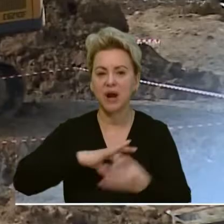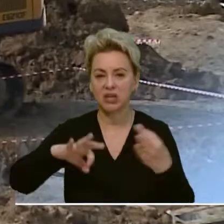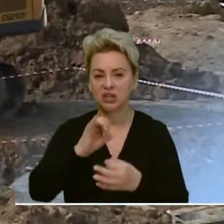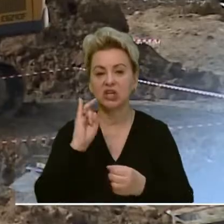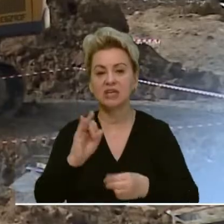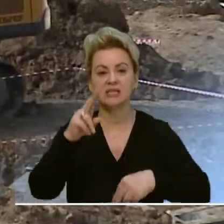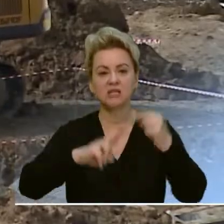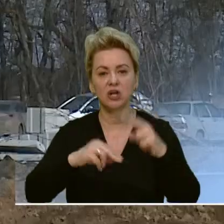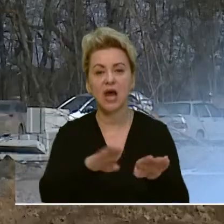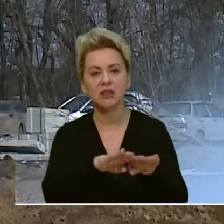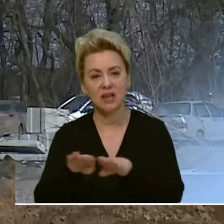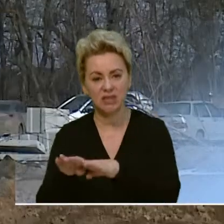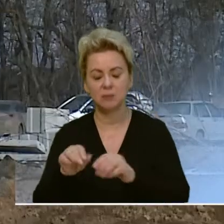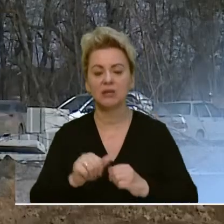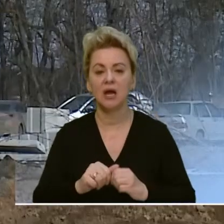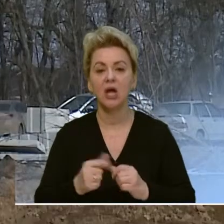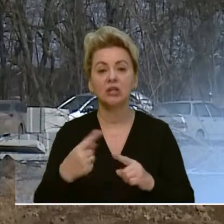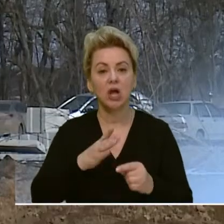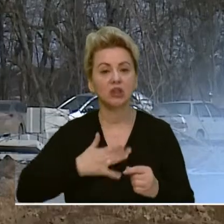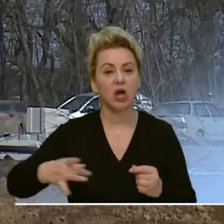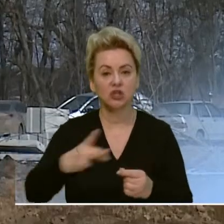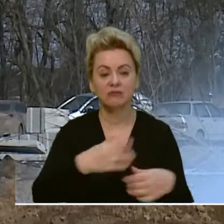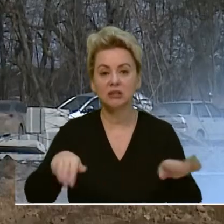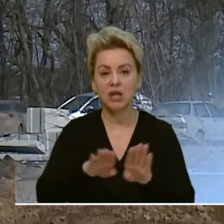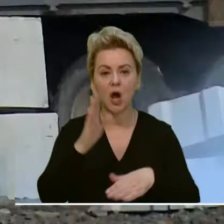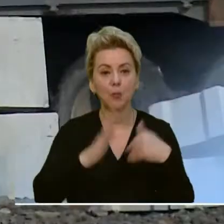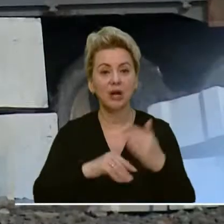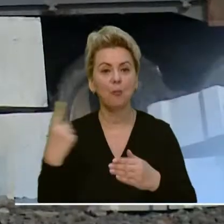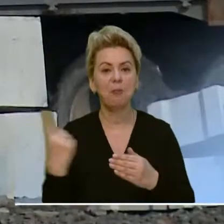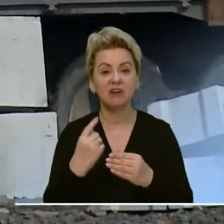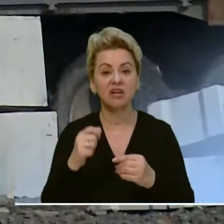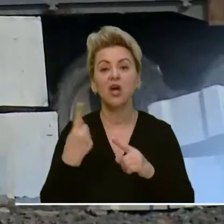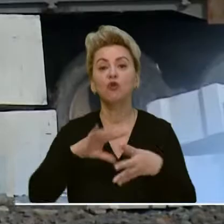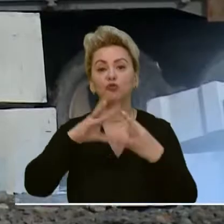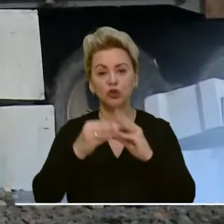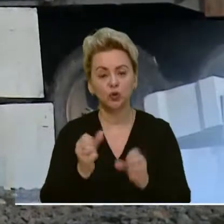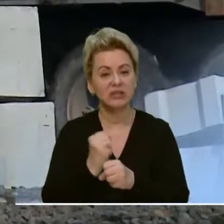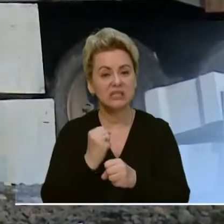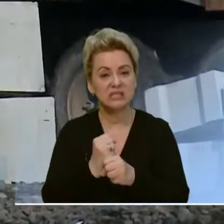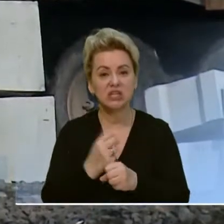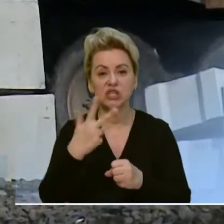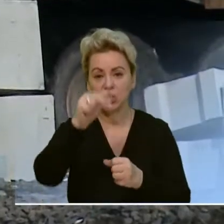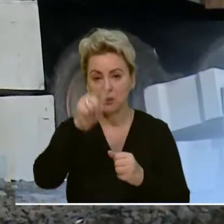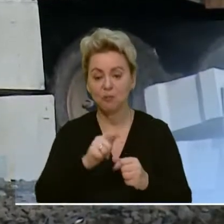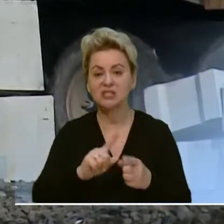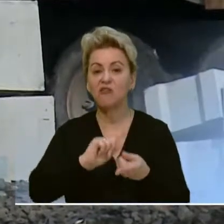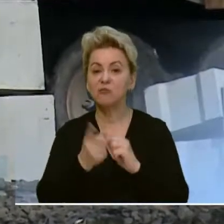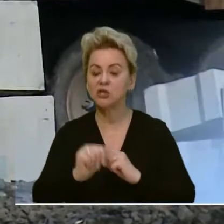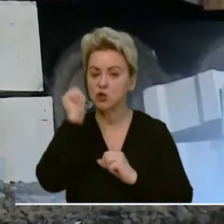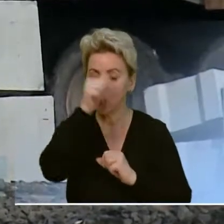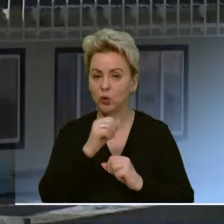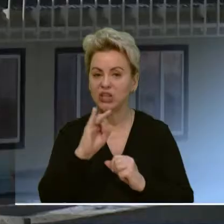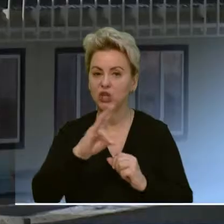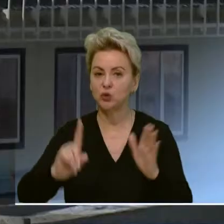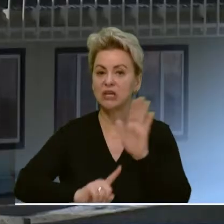проектирование, и строительство одновременно. Для нашего региона такая практика впервые. В итоге спроектировали за 3 месяца вместо года. В